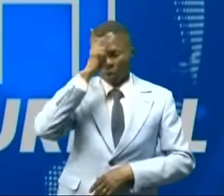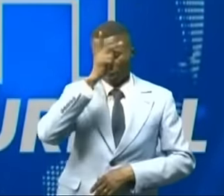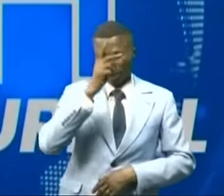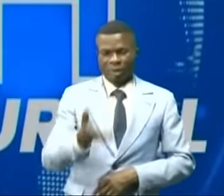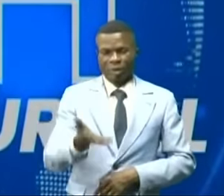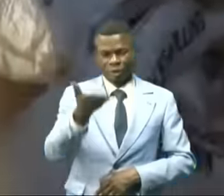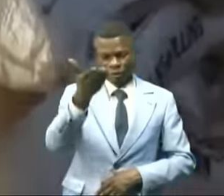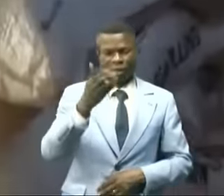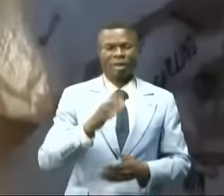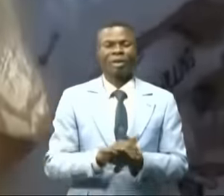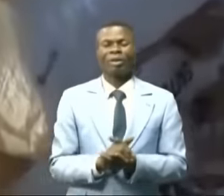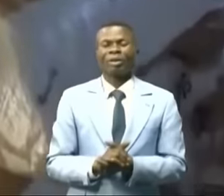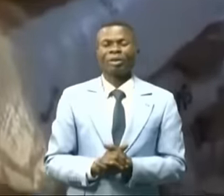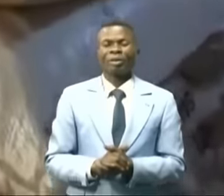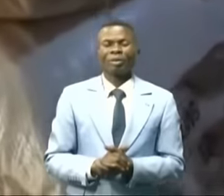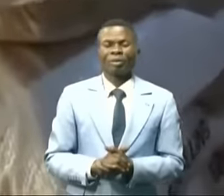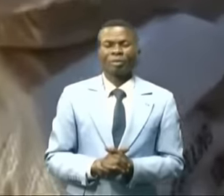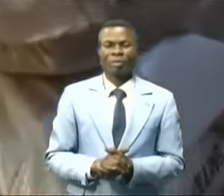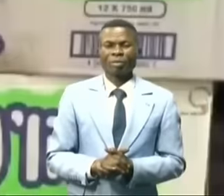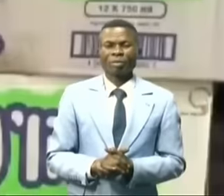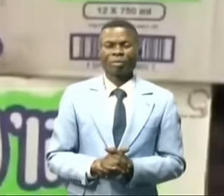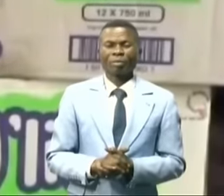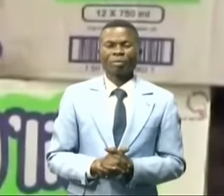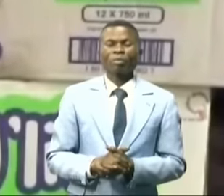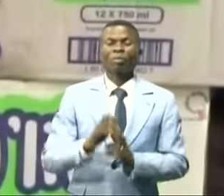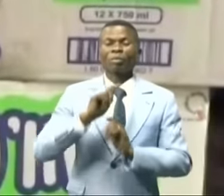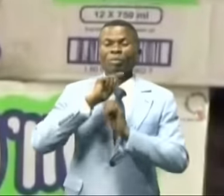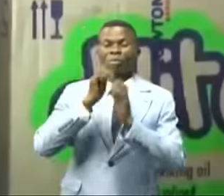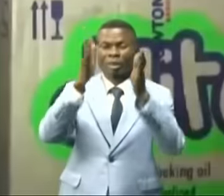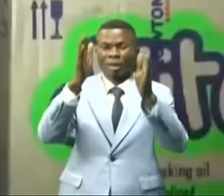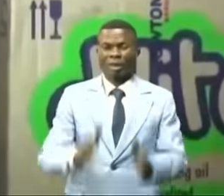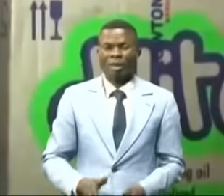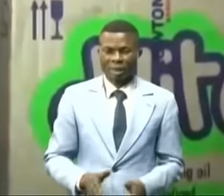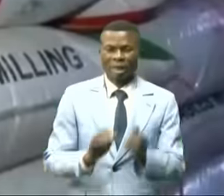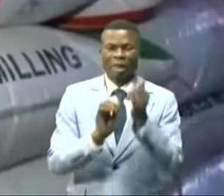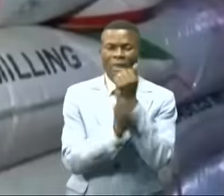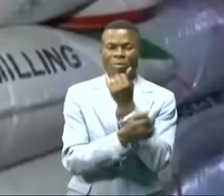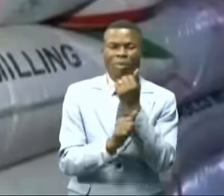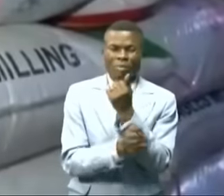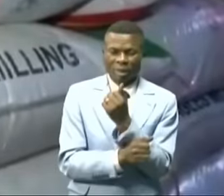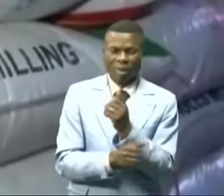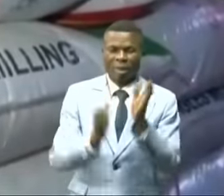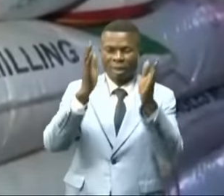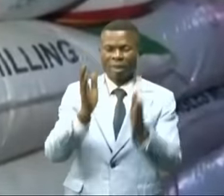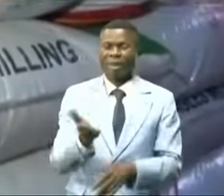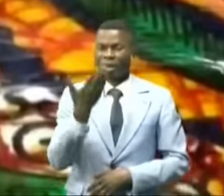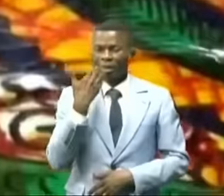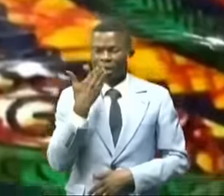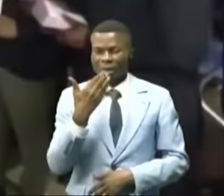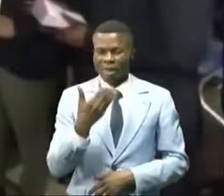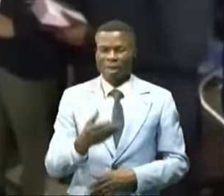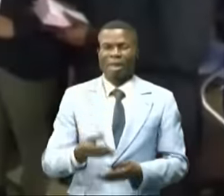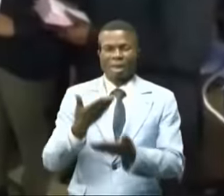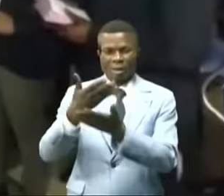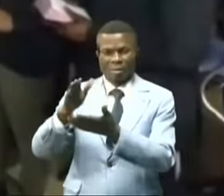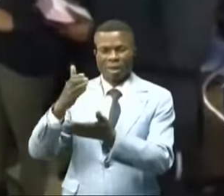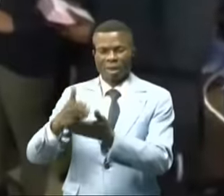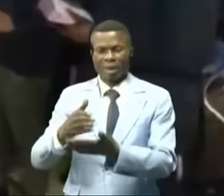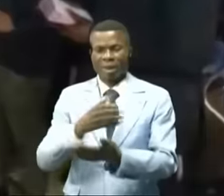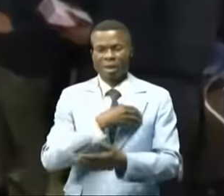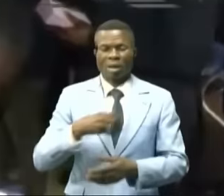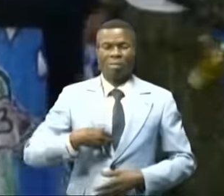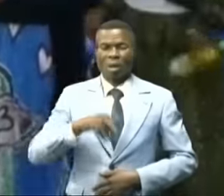Kabamba. Ces sacs de semoule, bidons d'huile et cartons de savon entreposés sont à distribuer à ces